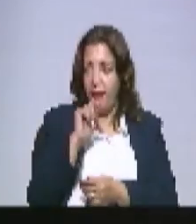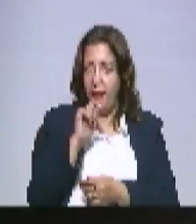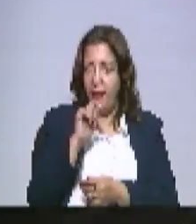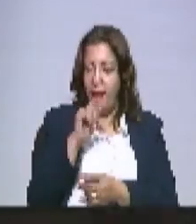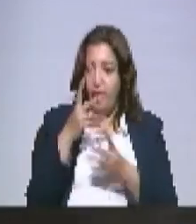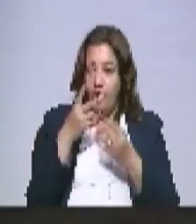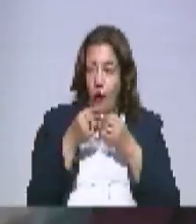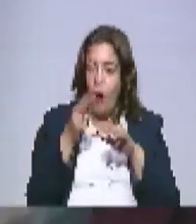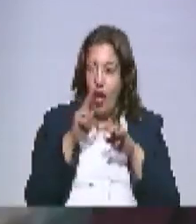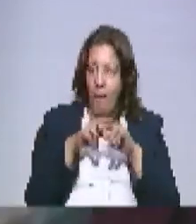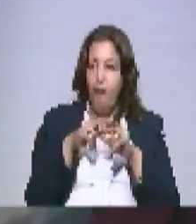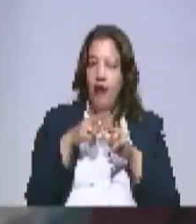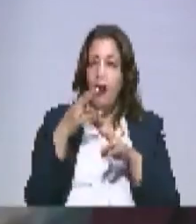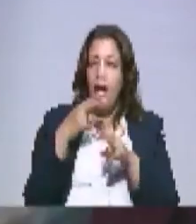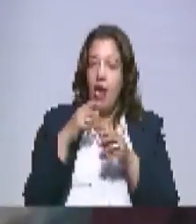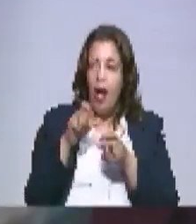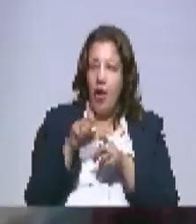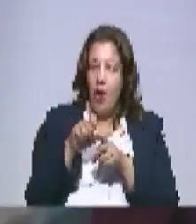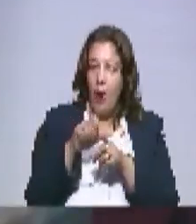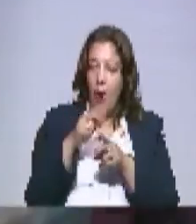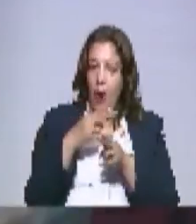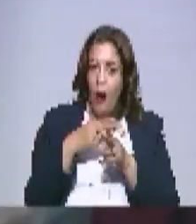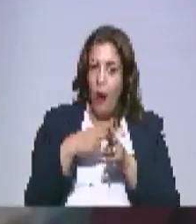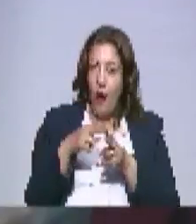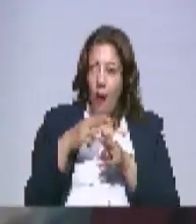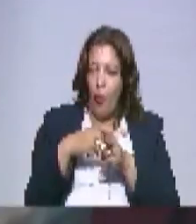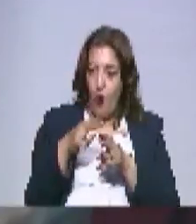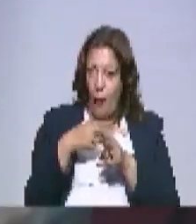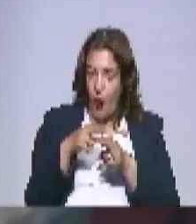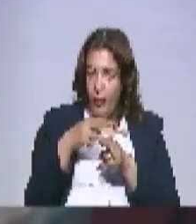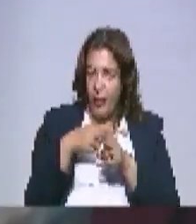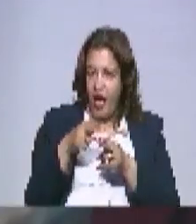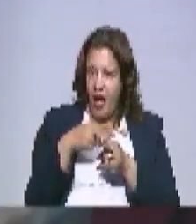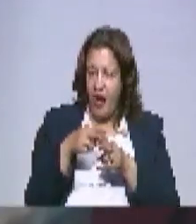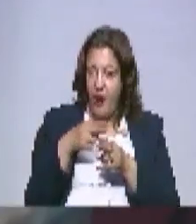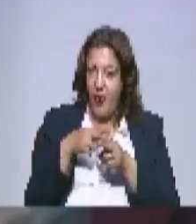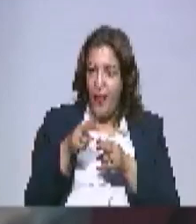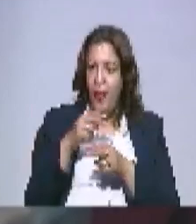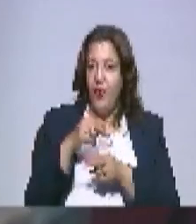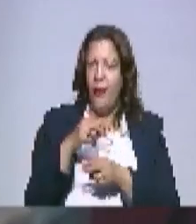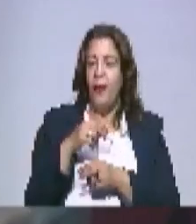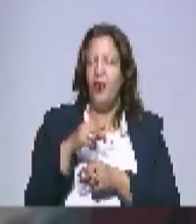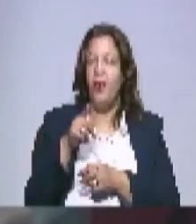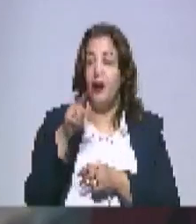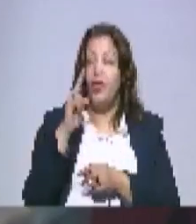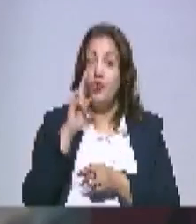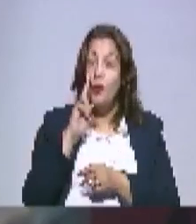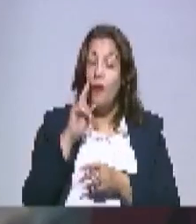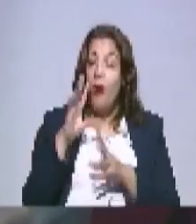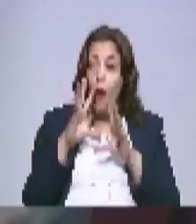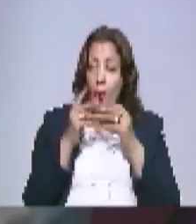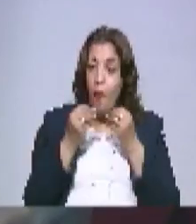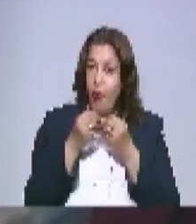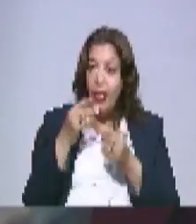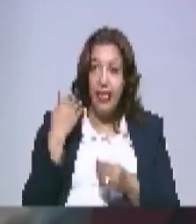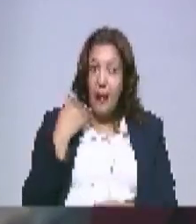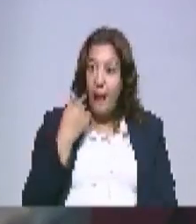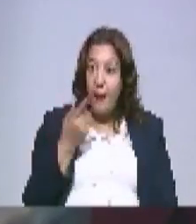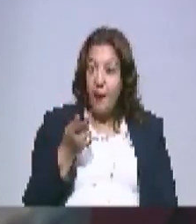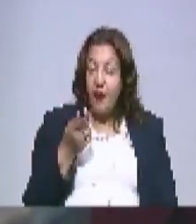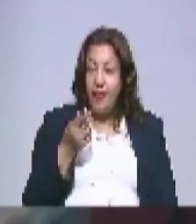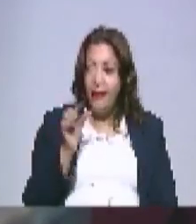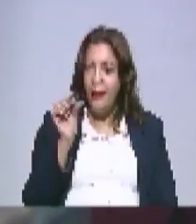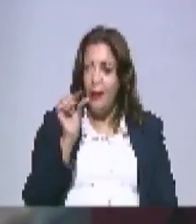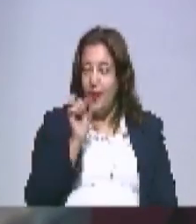ومعانا حبايه كوسه او حبايتين كده. يبقى احنا حطينا فيها ايه شوربه الخضار بقى حضرتك؟ حطينا فيها. انت قطعتني